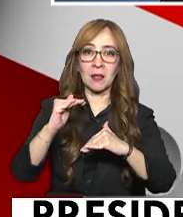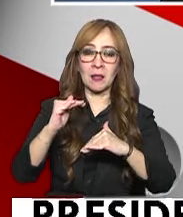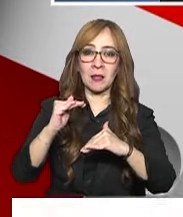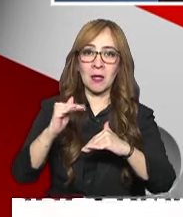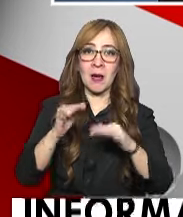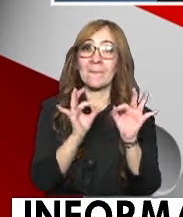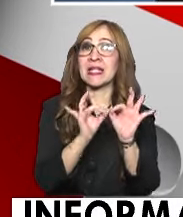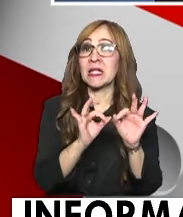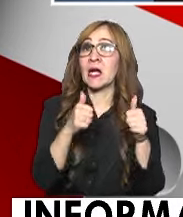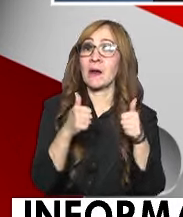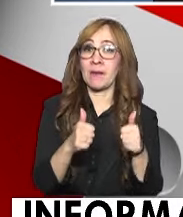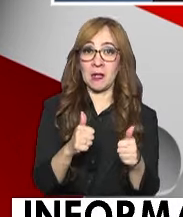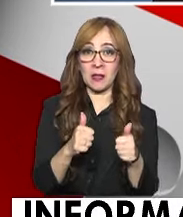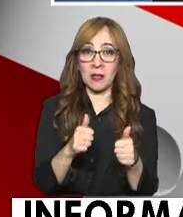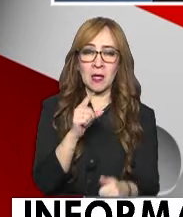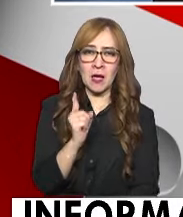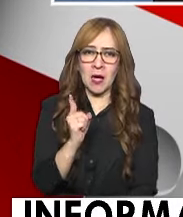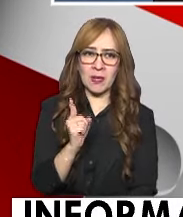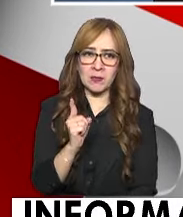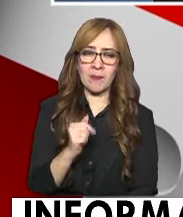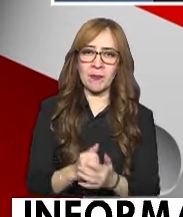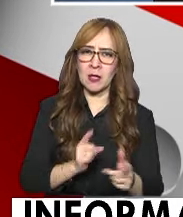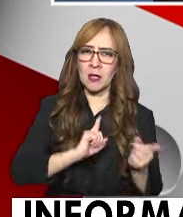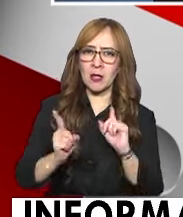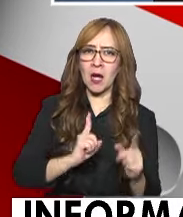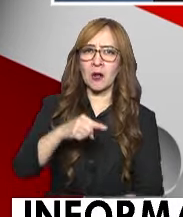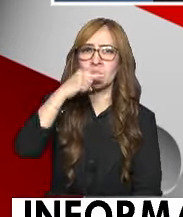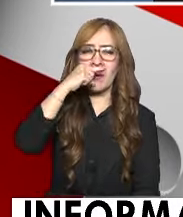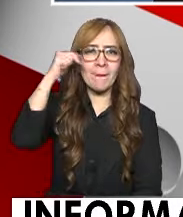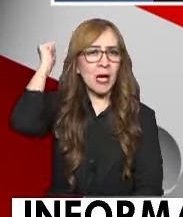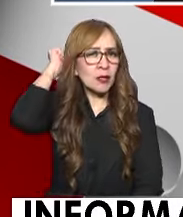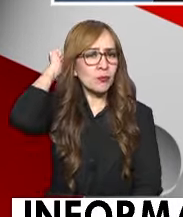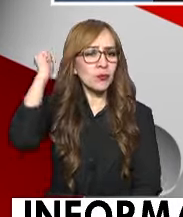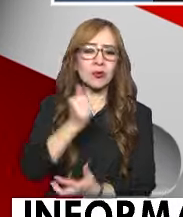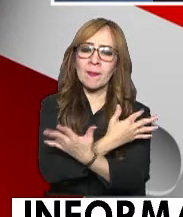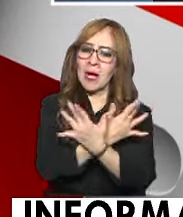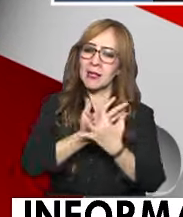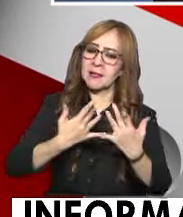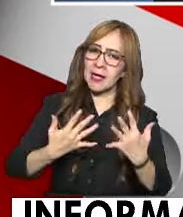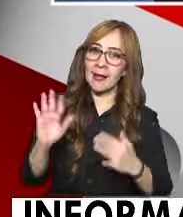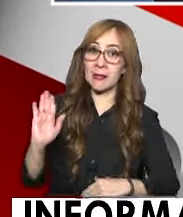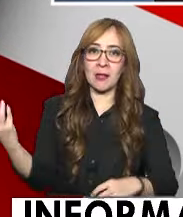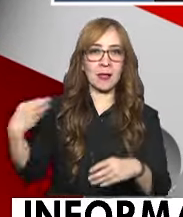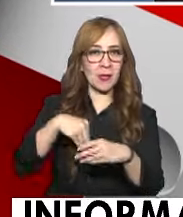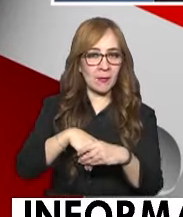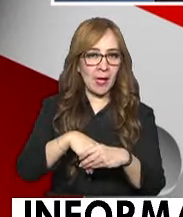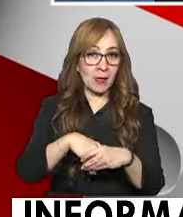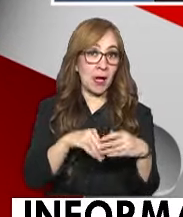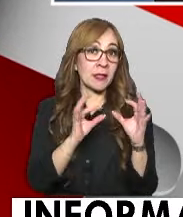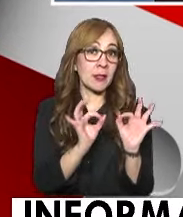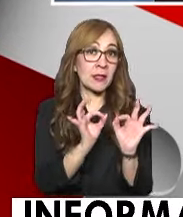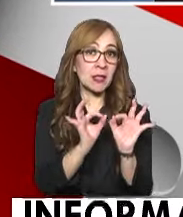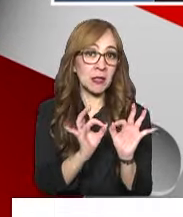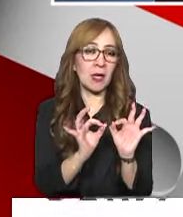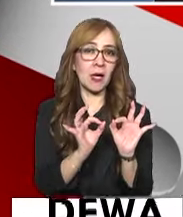pendidikan karena apabila orang tua masyarakat tidak ter libatkan dalam dunia pendidikan